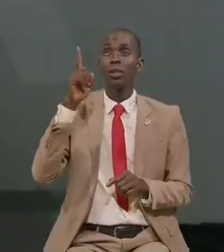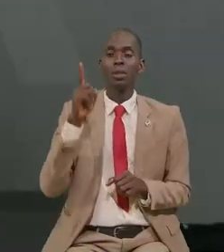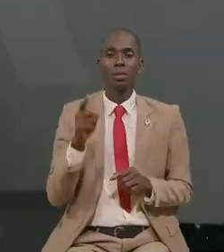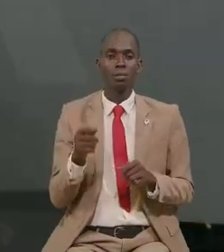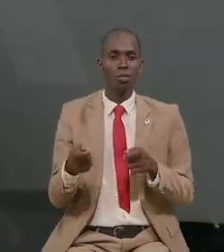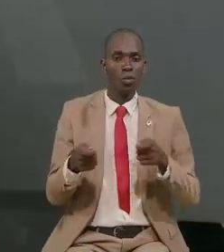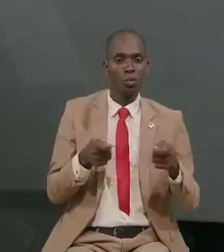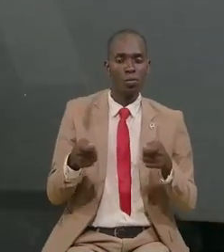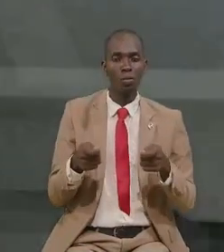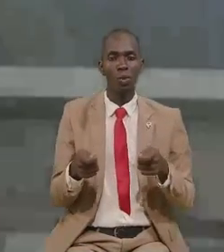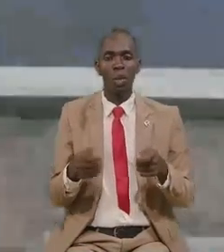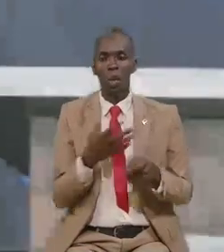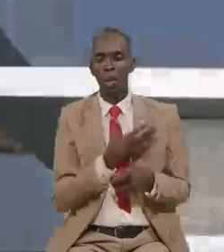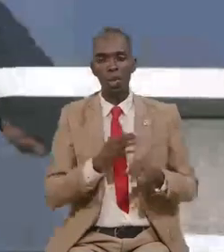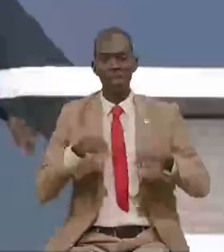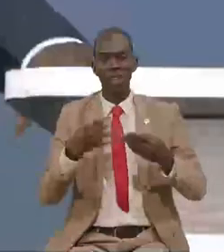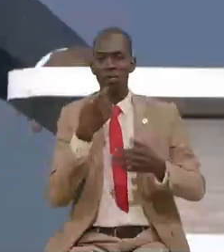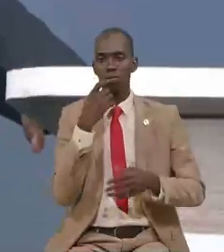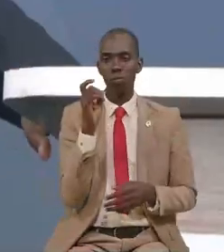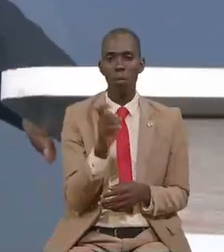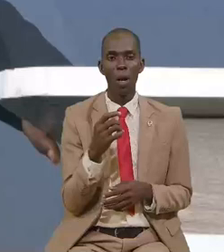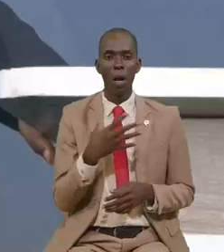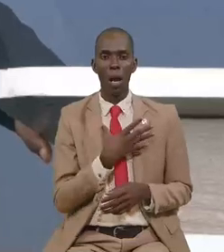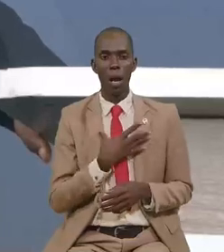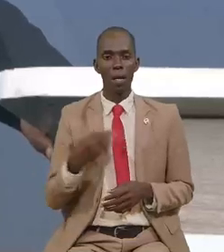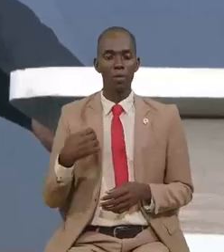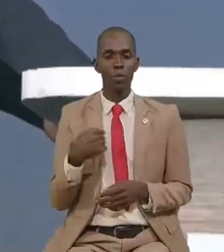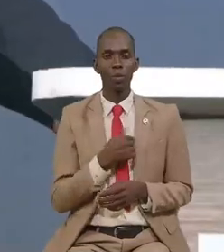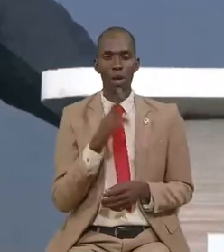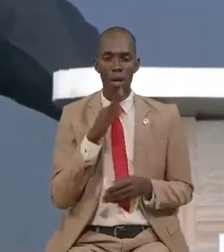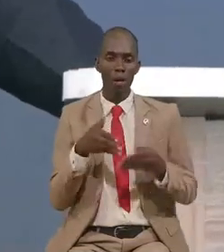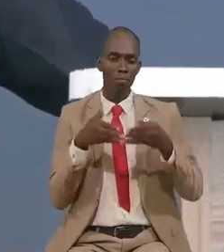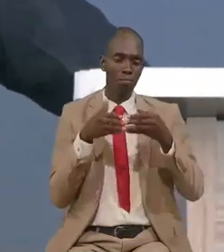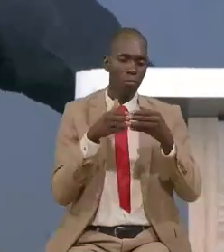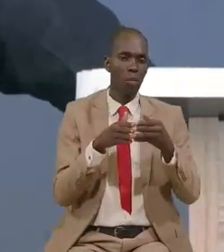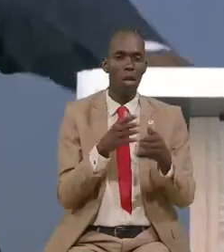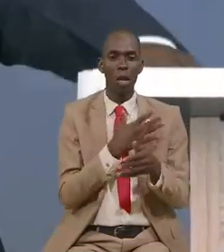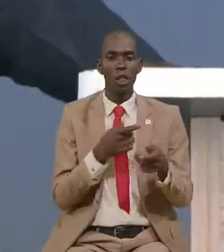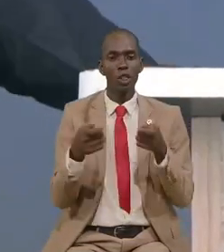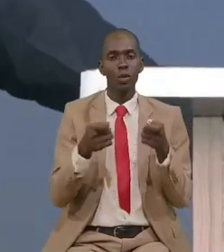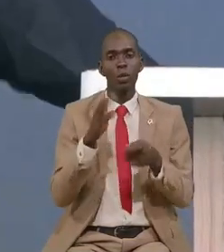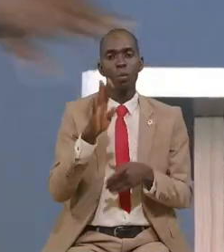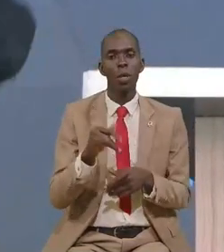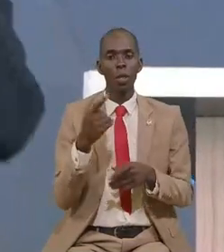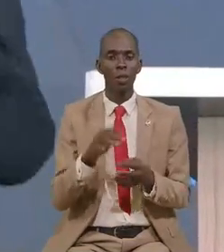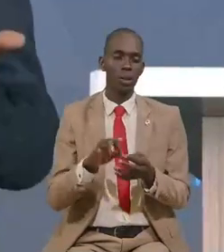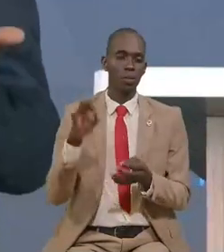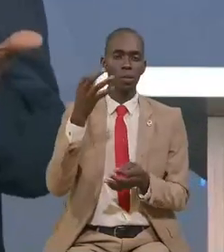il donne des commandements. Et nous sommes conduits, contrôlés par l'Esprit de Dieu.